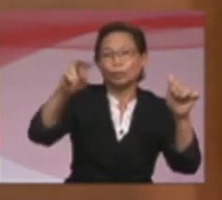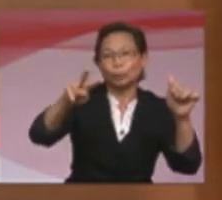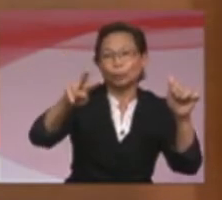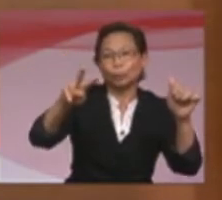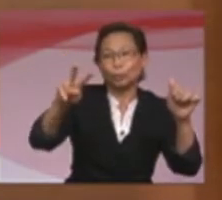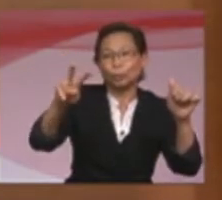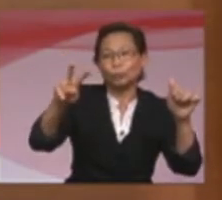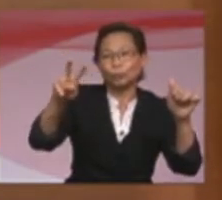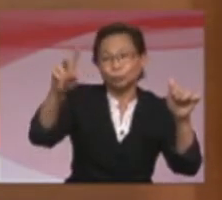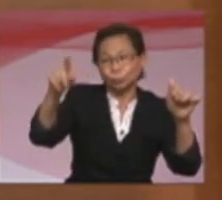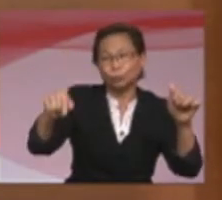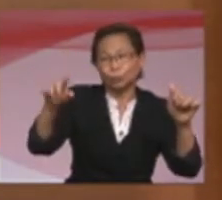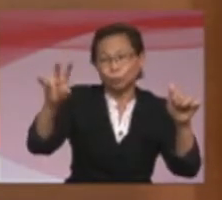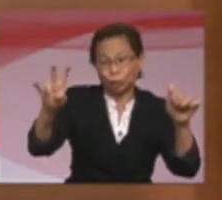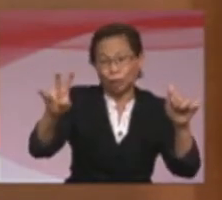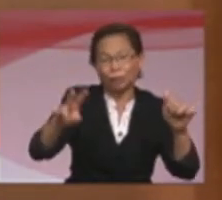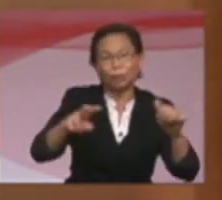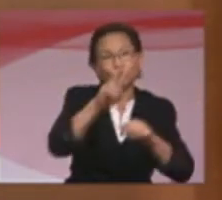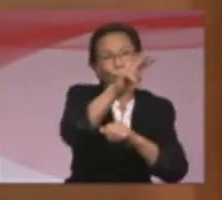seramai